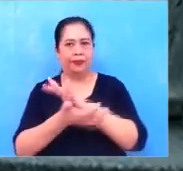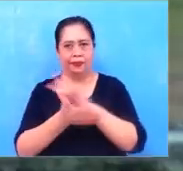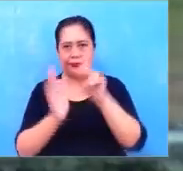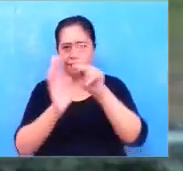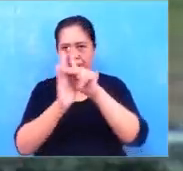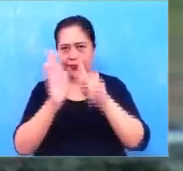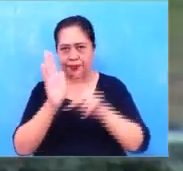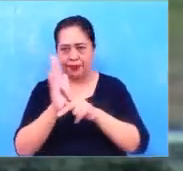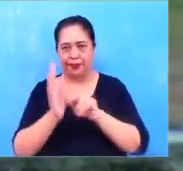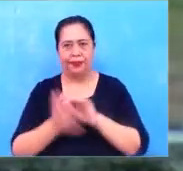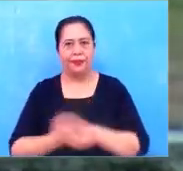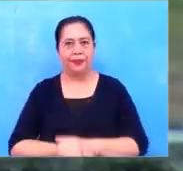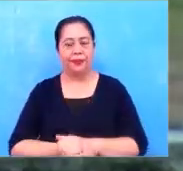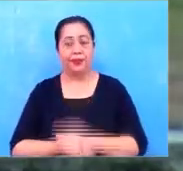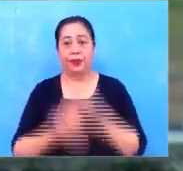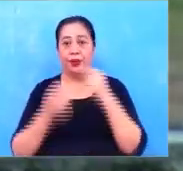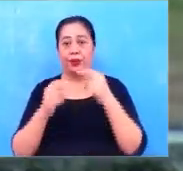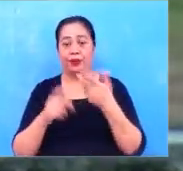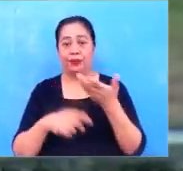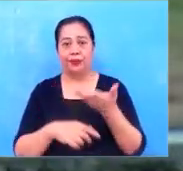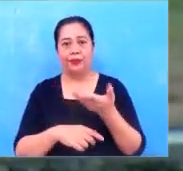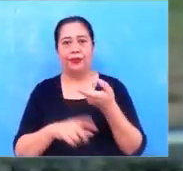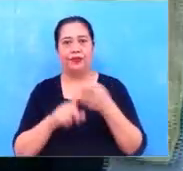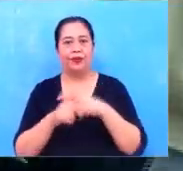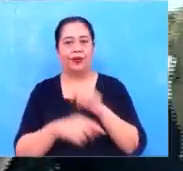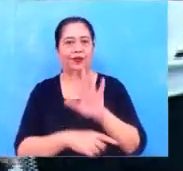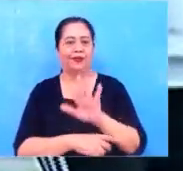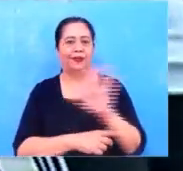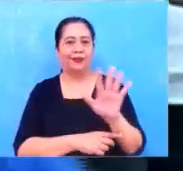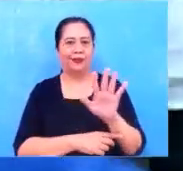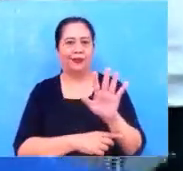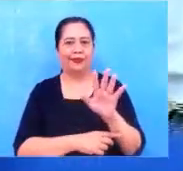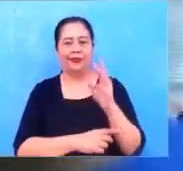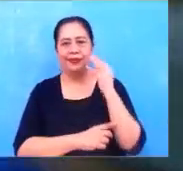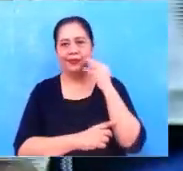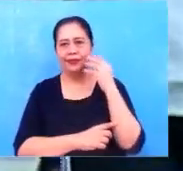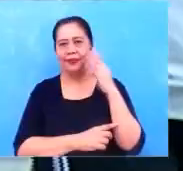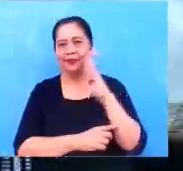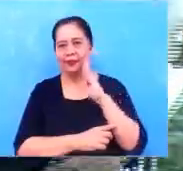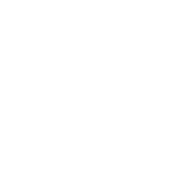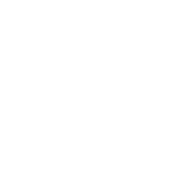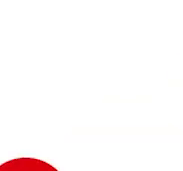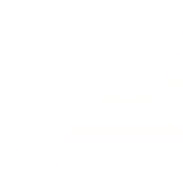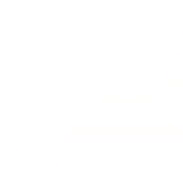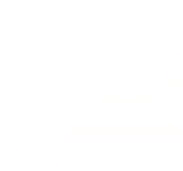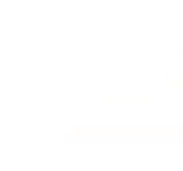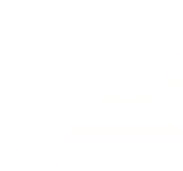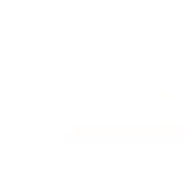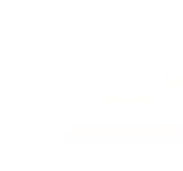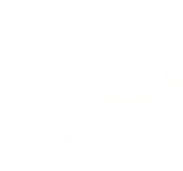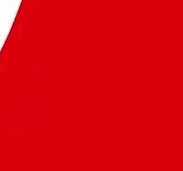protocols. Nagbabalita mula sa Frontline, Marty Bautista, News 5.